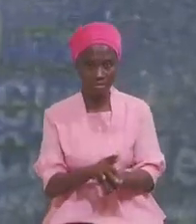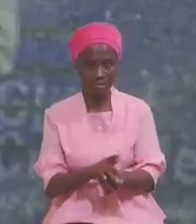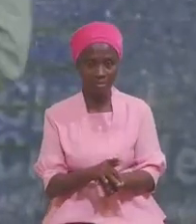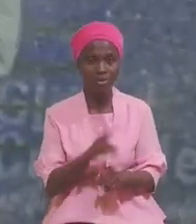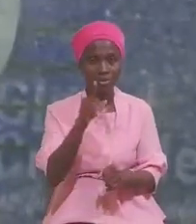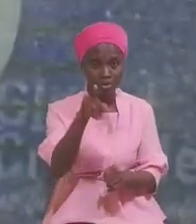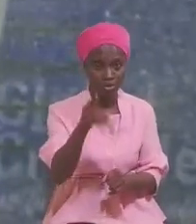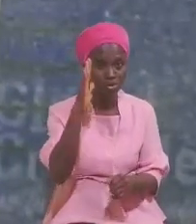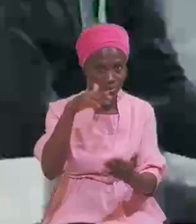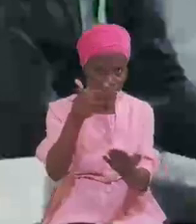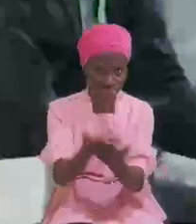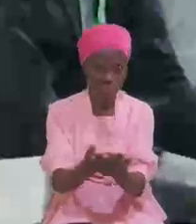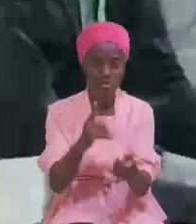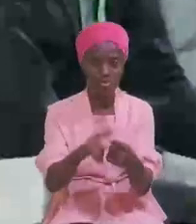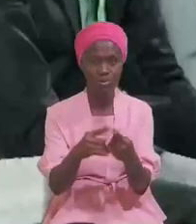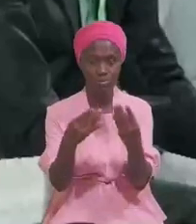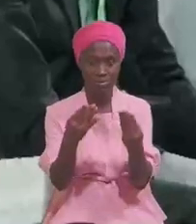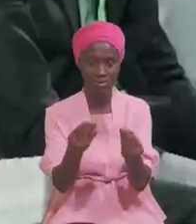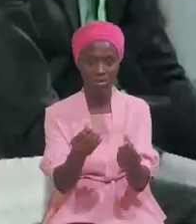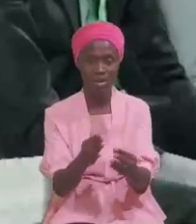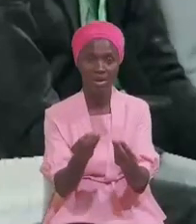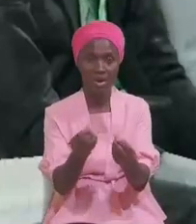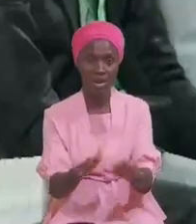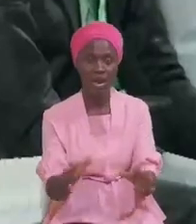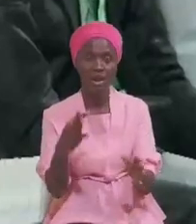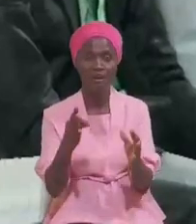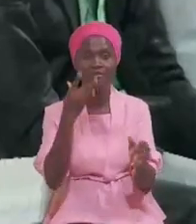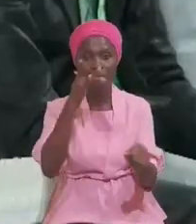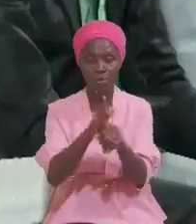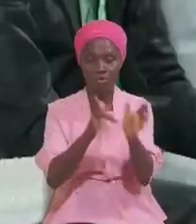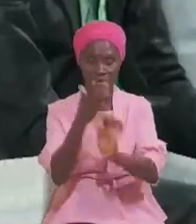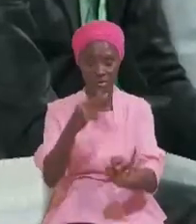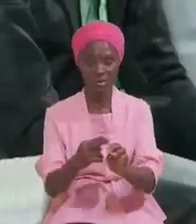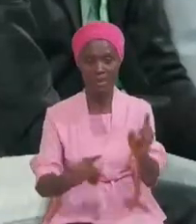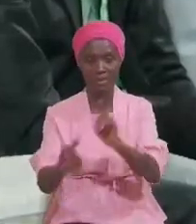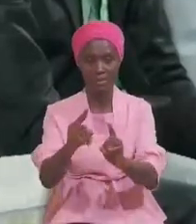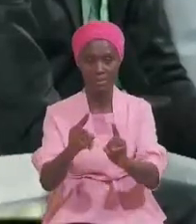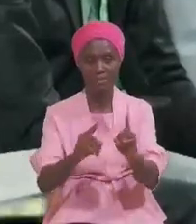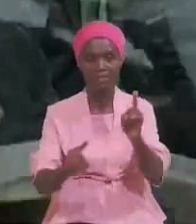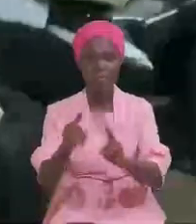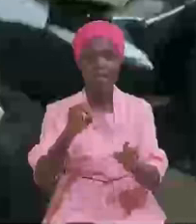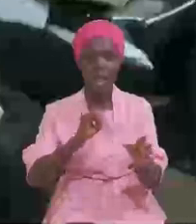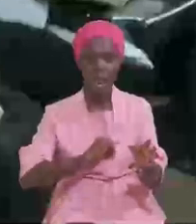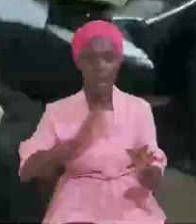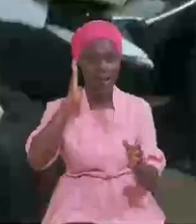Vous allez arriver à la terre promise. Je vais arriver à la terre promise.